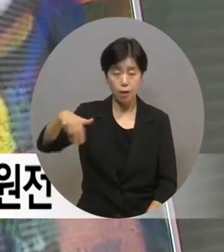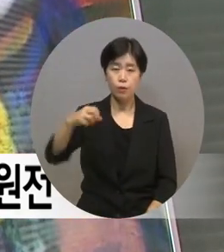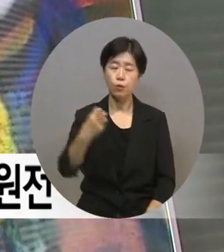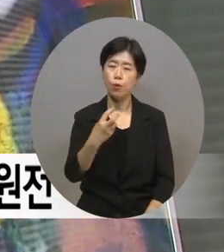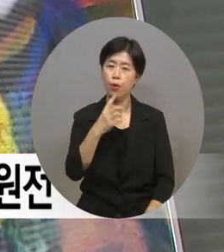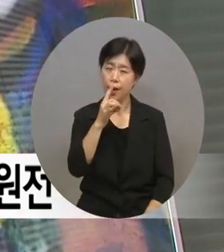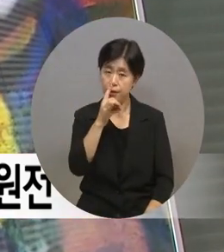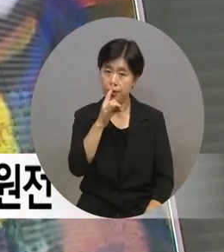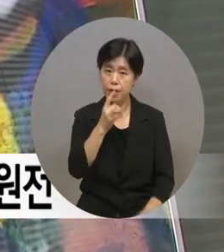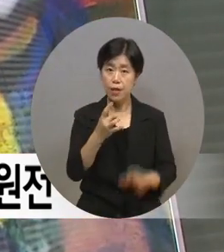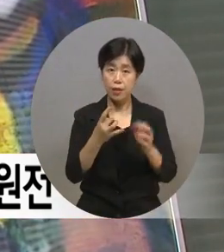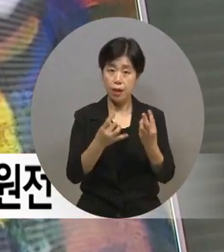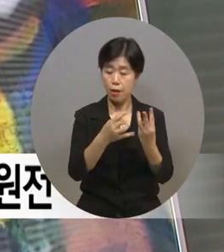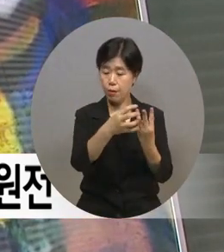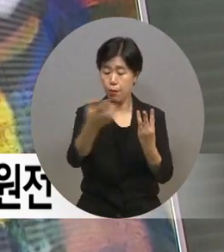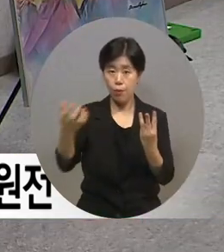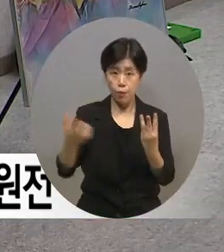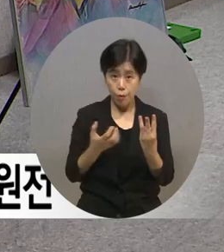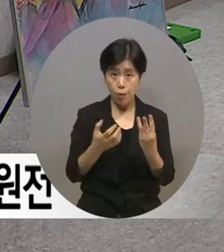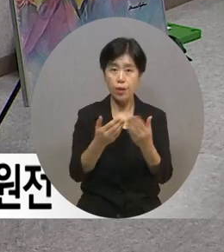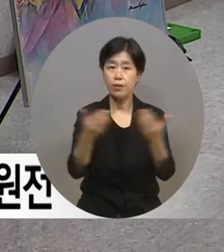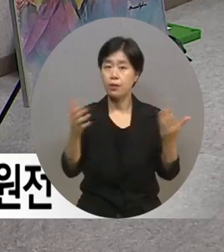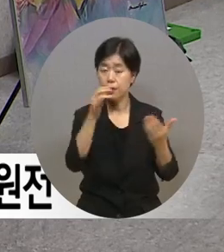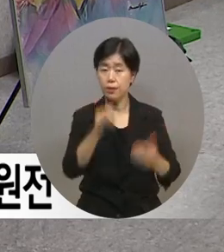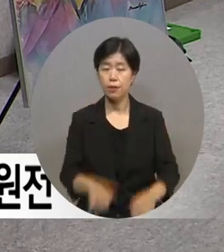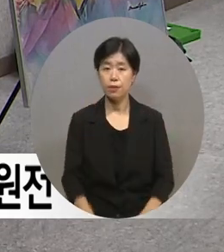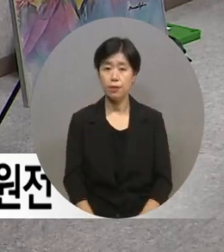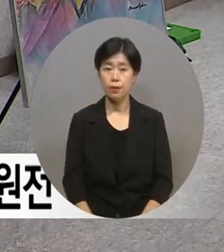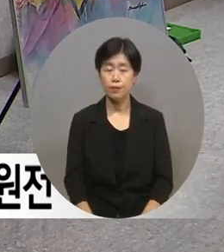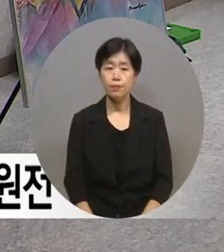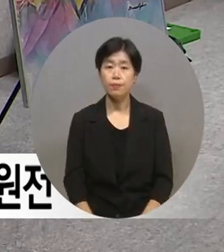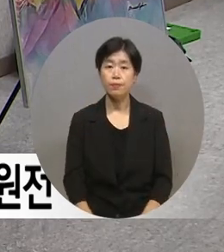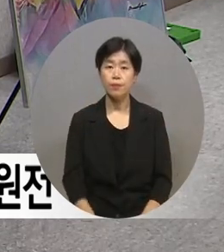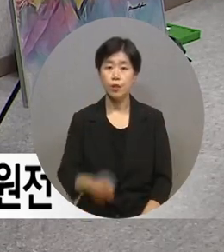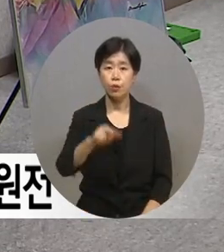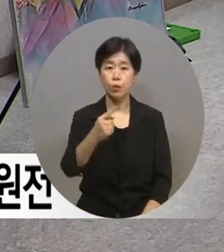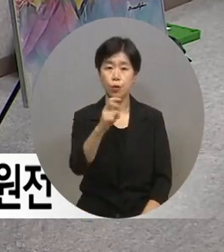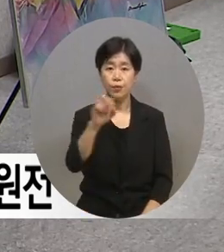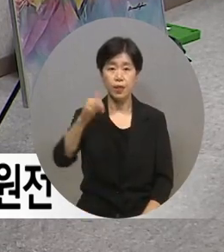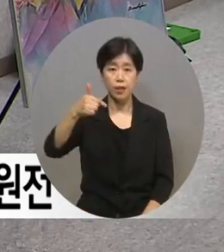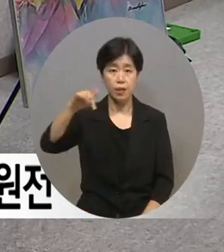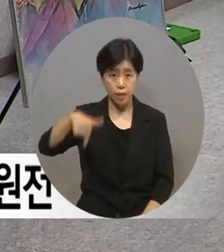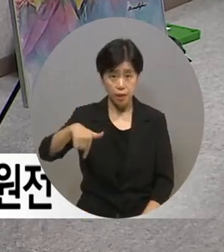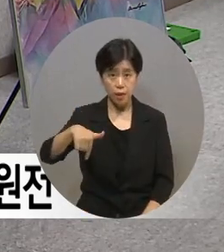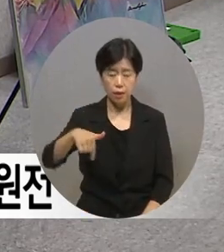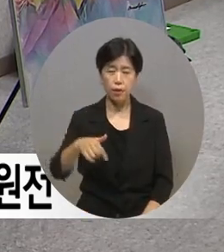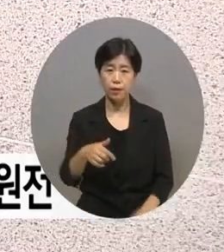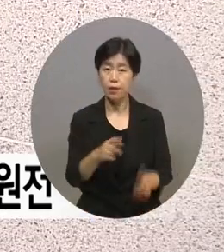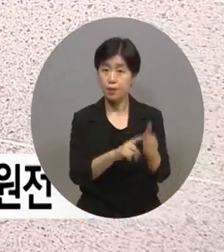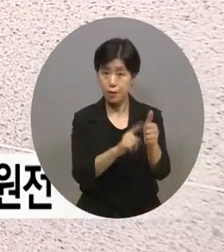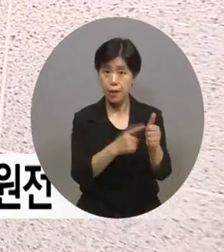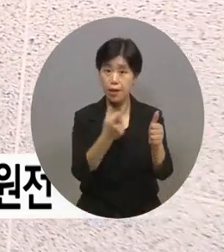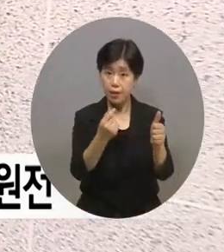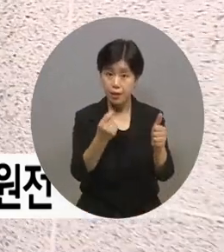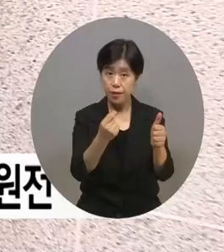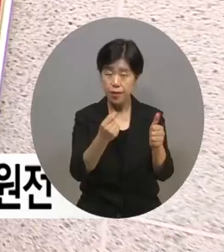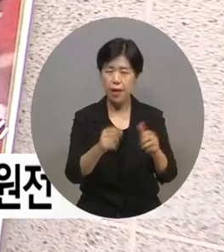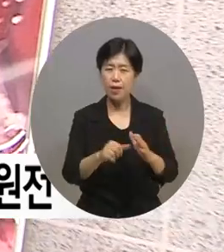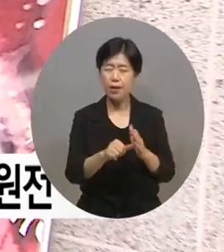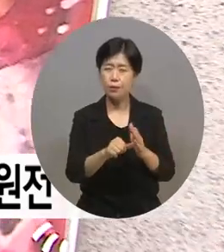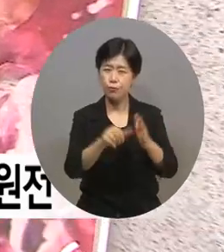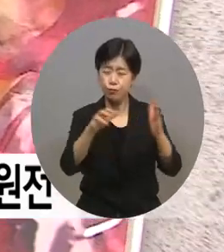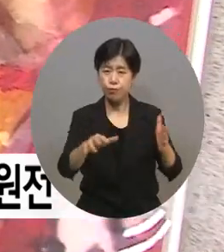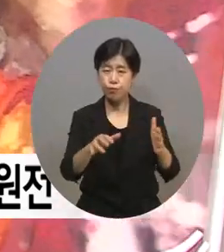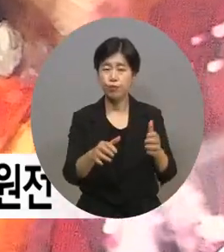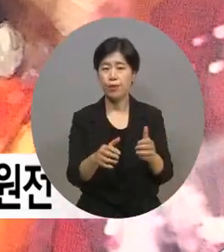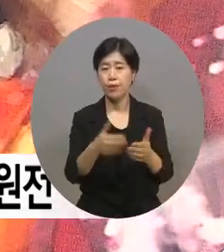말까지 개최되고 있습니다 한국 입양인의 아버지인 도미닉 행본 등 한국이 낳은 세계적인 아티스트들의